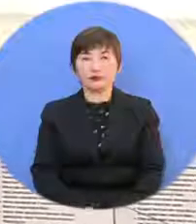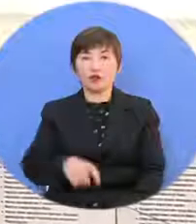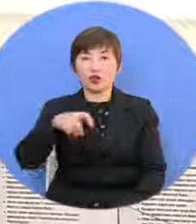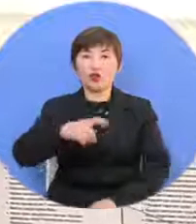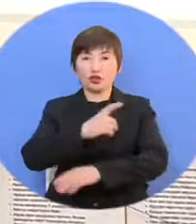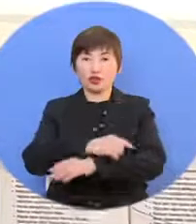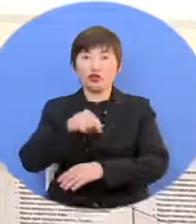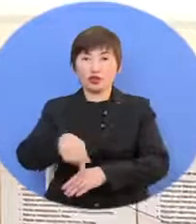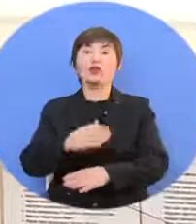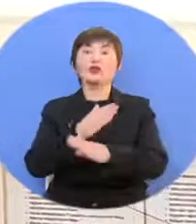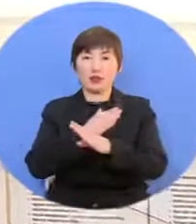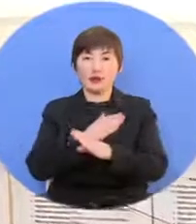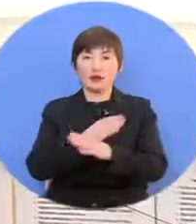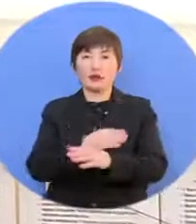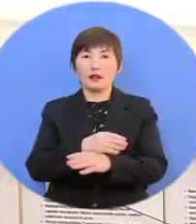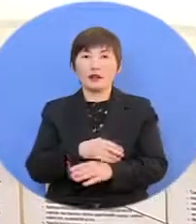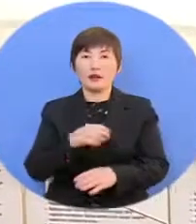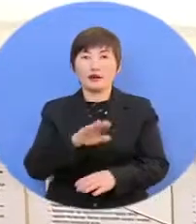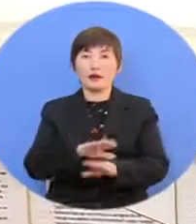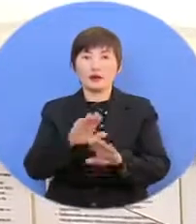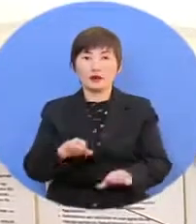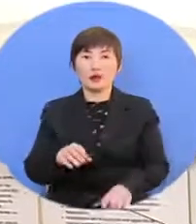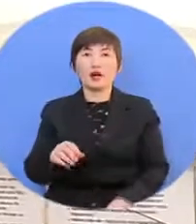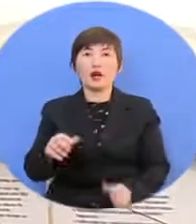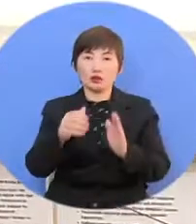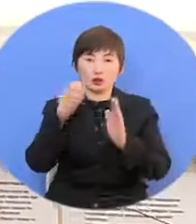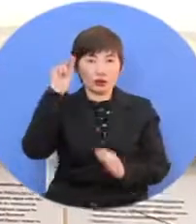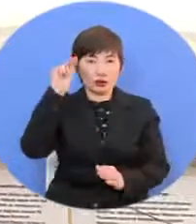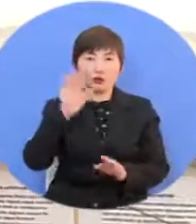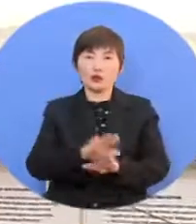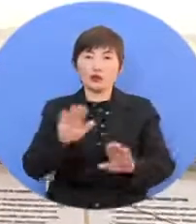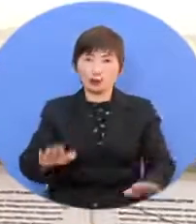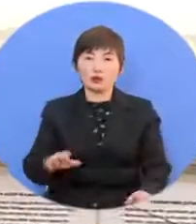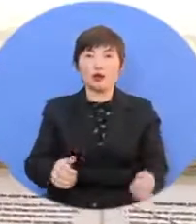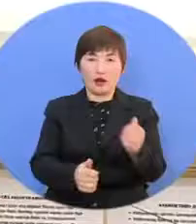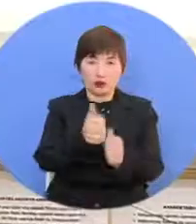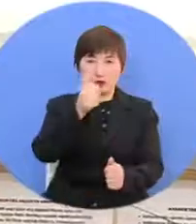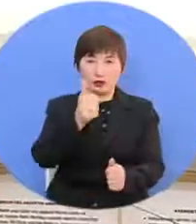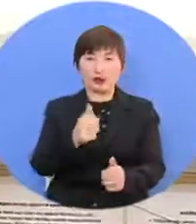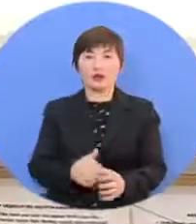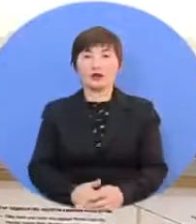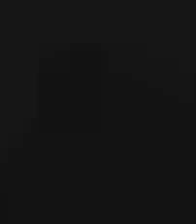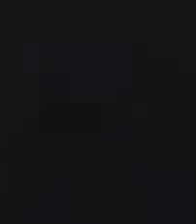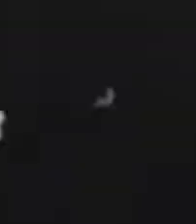Өнөөдрийн хичээл энд хүрээд өндөрлөж байна. Би дан суралцаж байгаа хүүхдүүд та бүхэндээ амжилт хүсье.